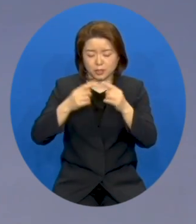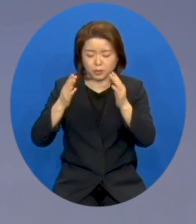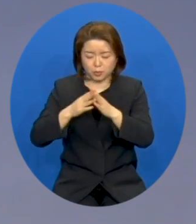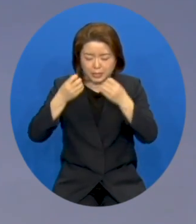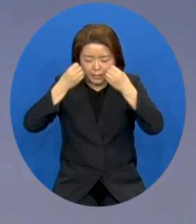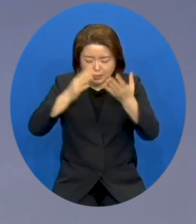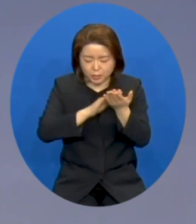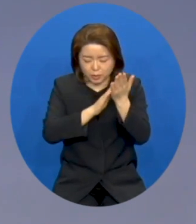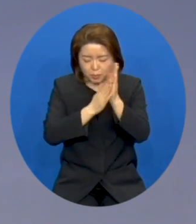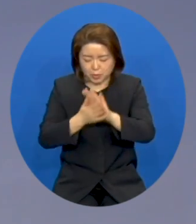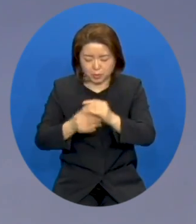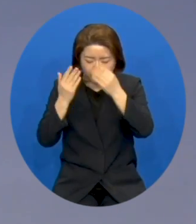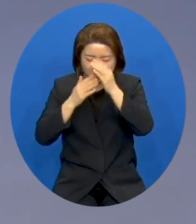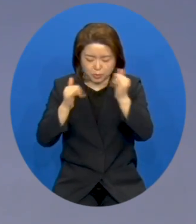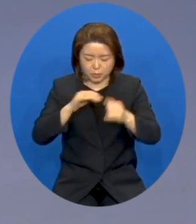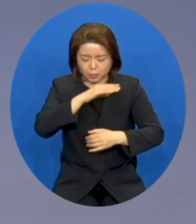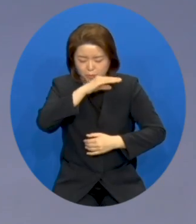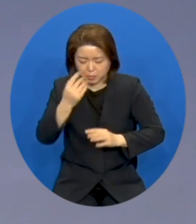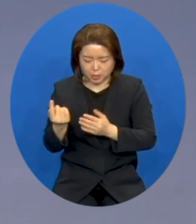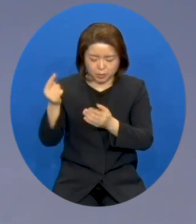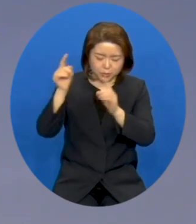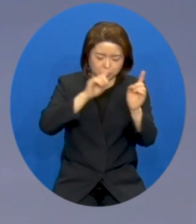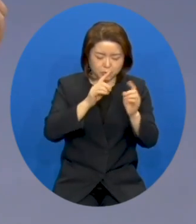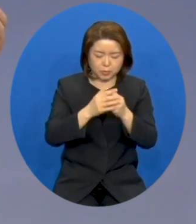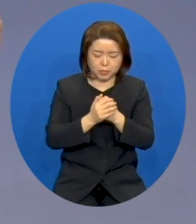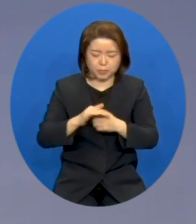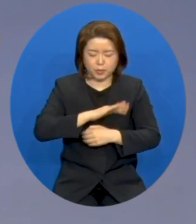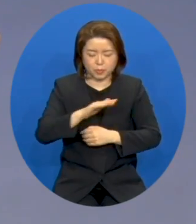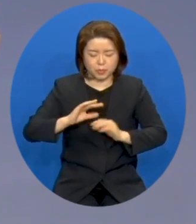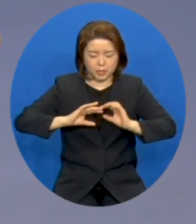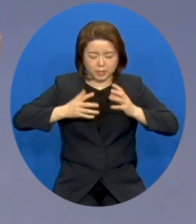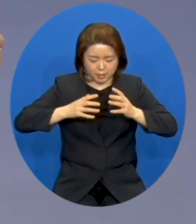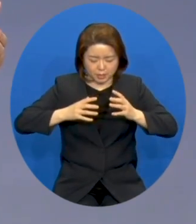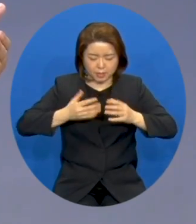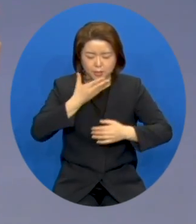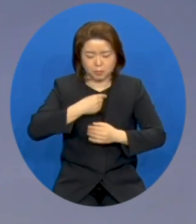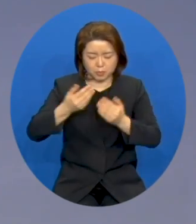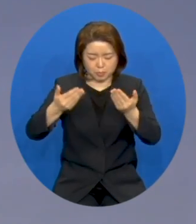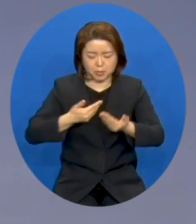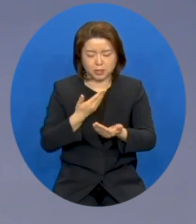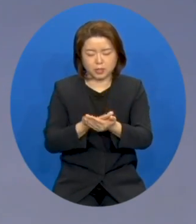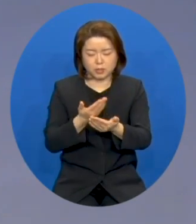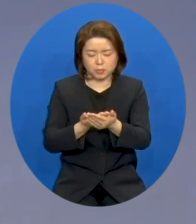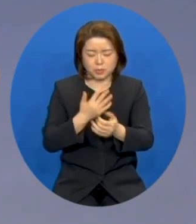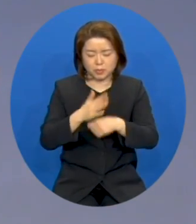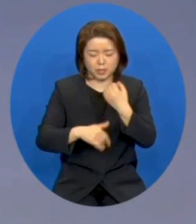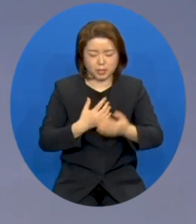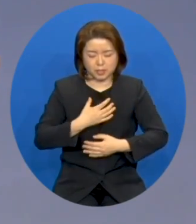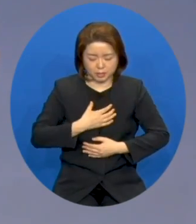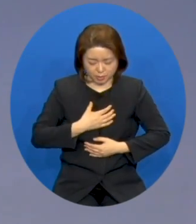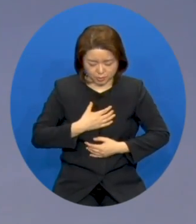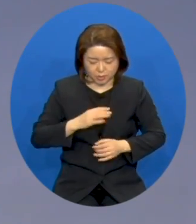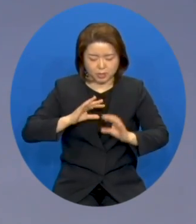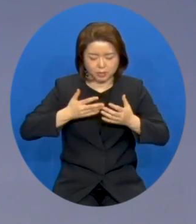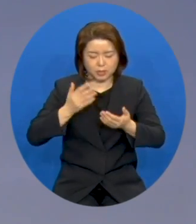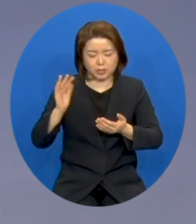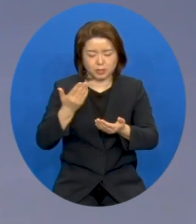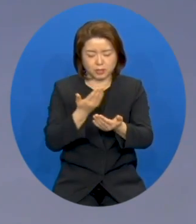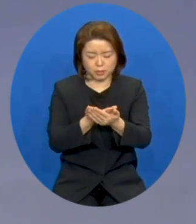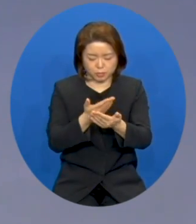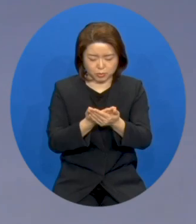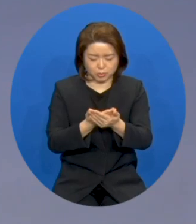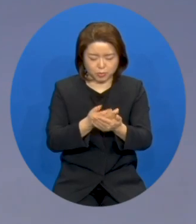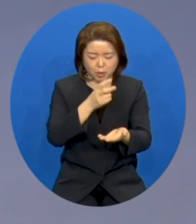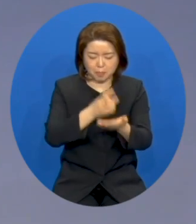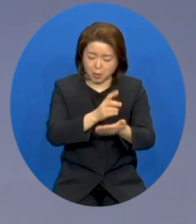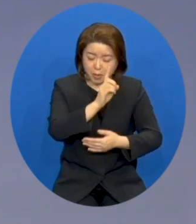새로워지고 성도들이 바로 섬으로 우리 나라가 복을 받게 하소서. 하나님을 경외하는 나라가 되게 하소서. 법